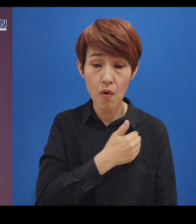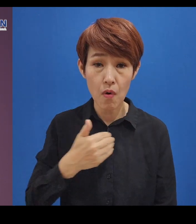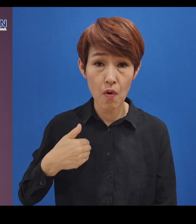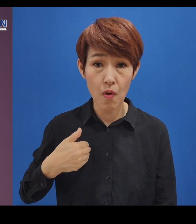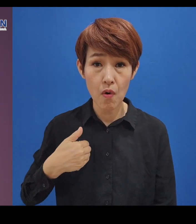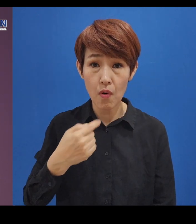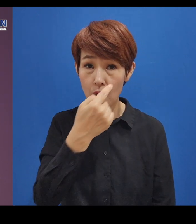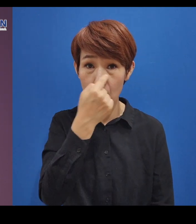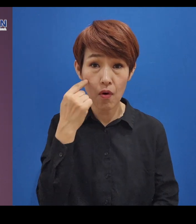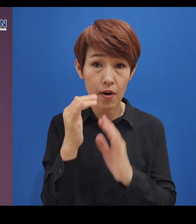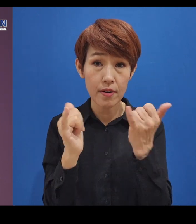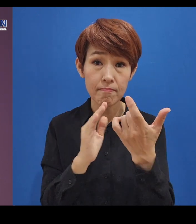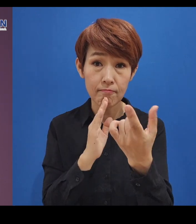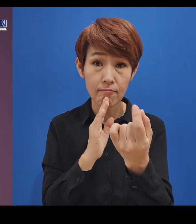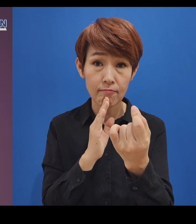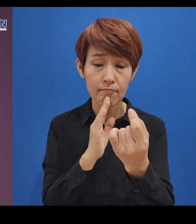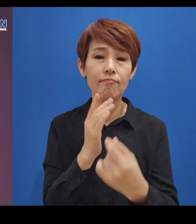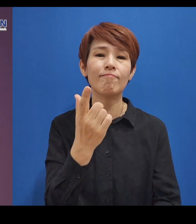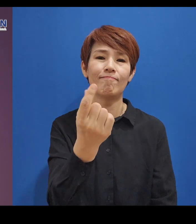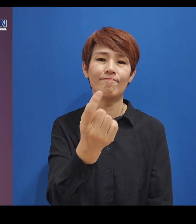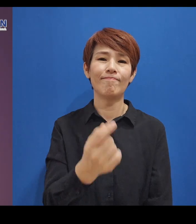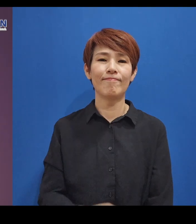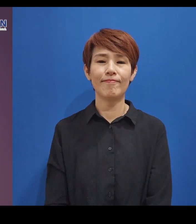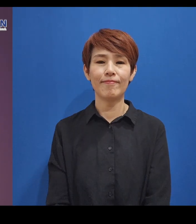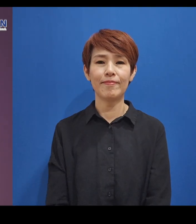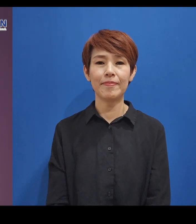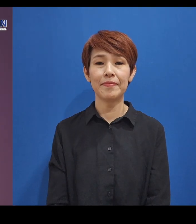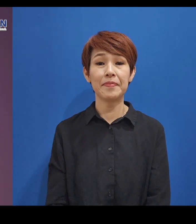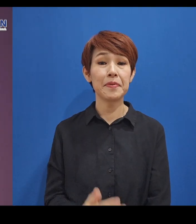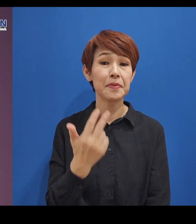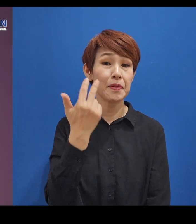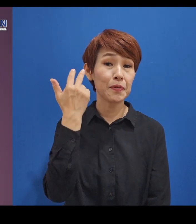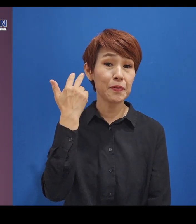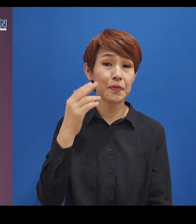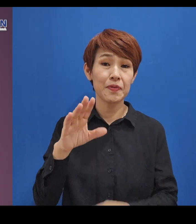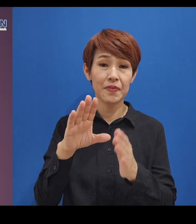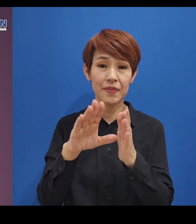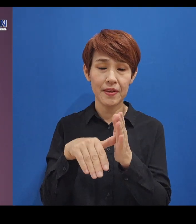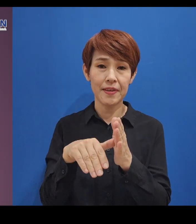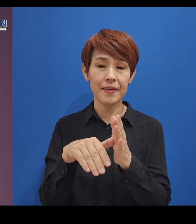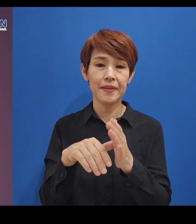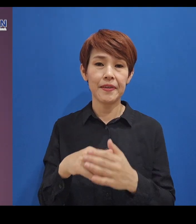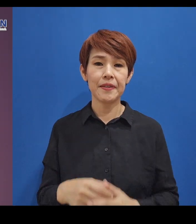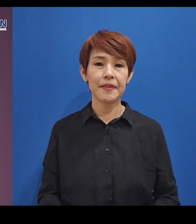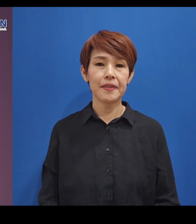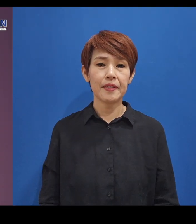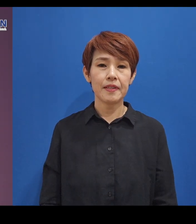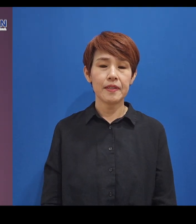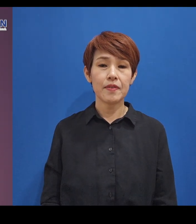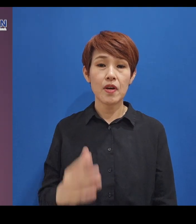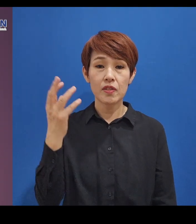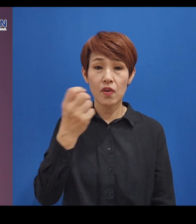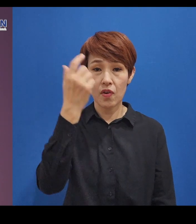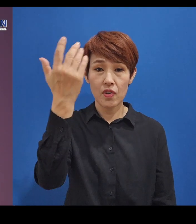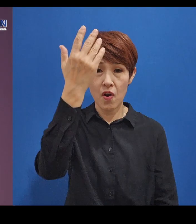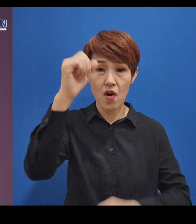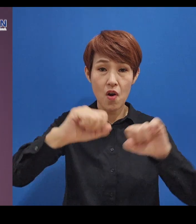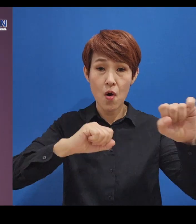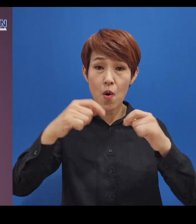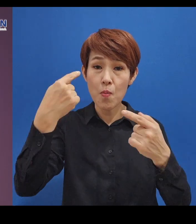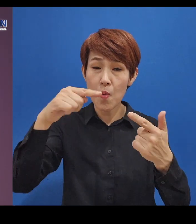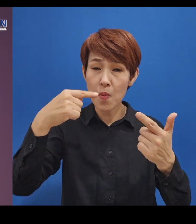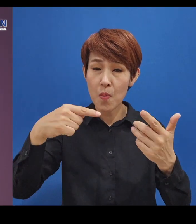그럼요. 지난 금요일에 정혜주 목사님 통해서 성령께서 하시는 일을 상세하게 우리가 말씀받은 일이